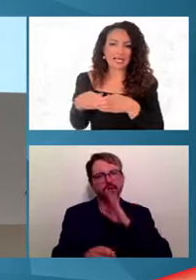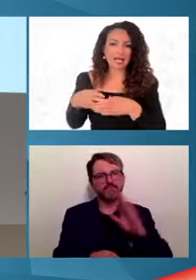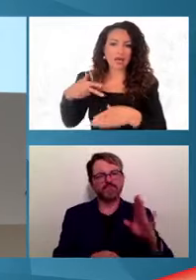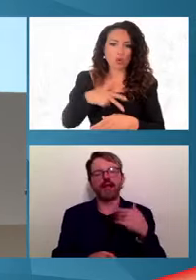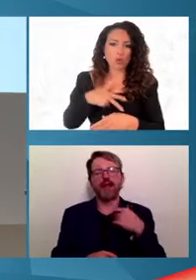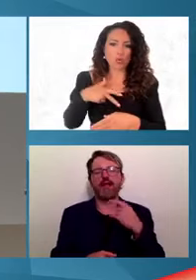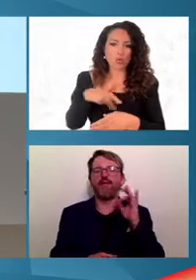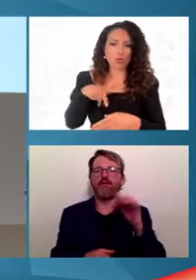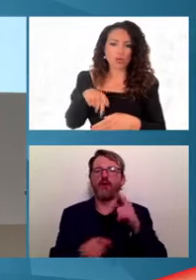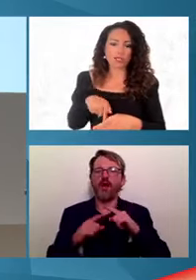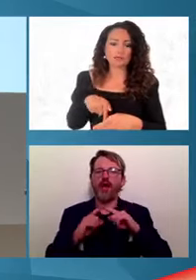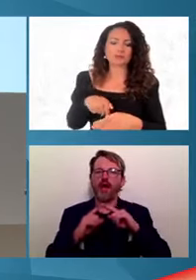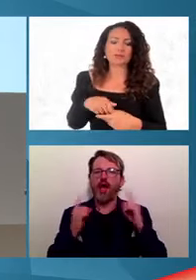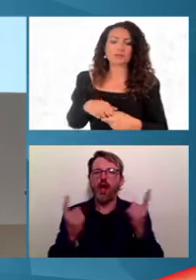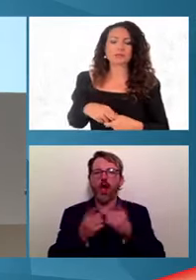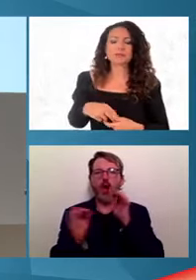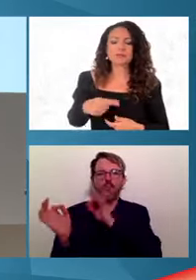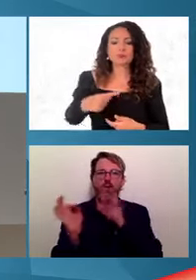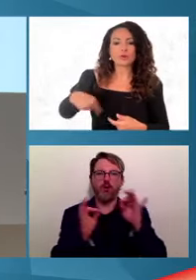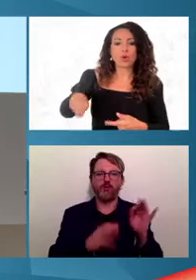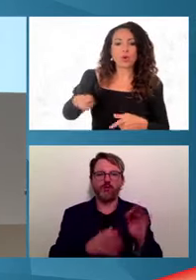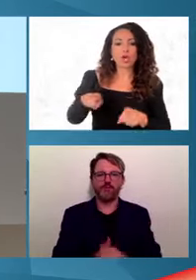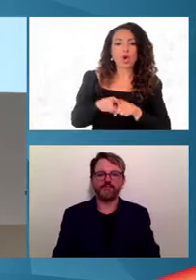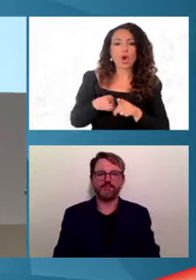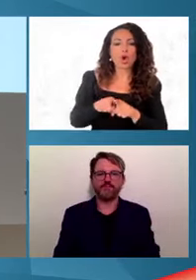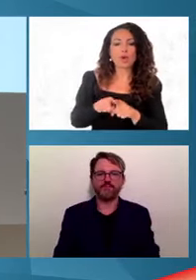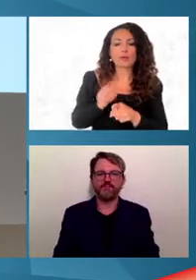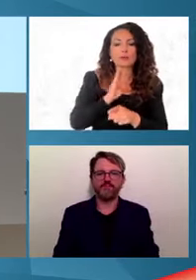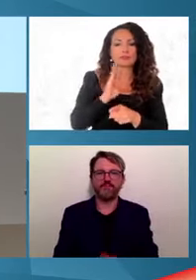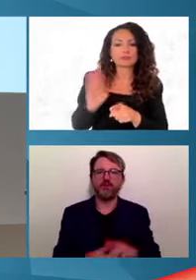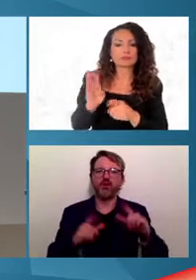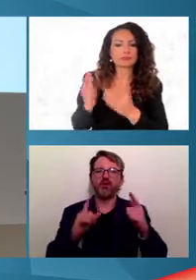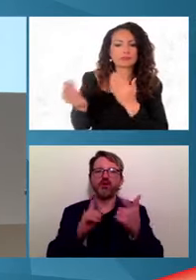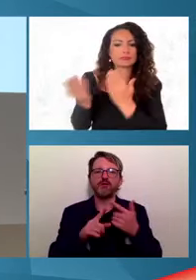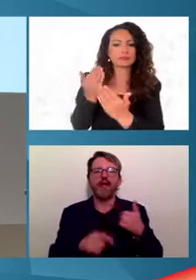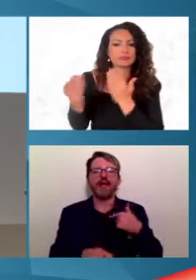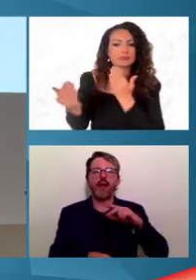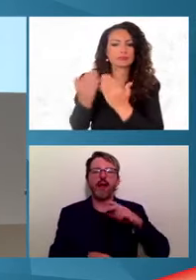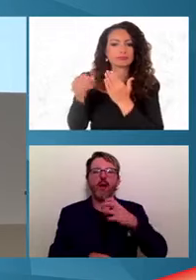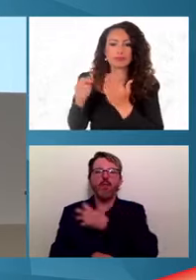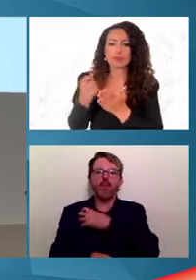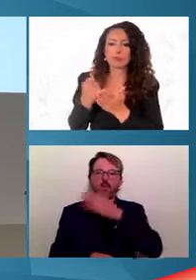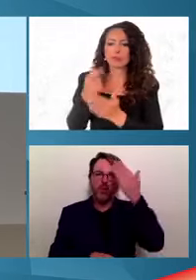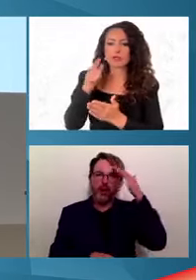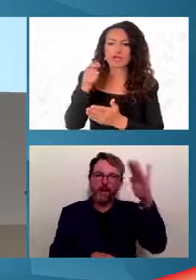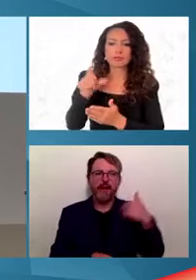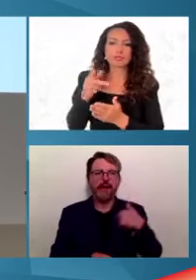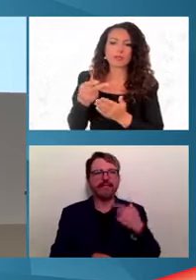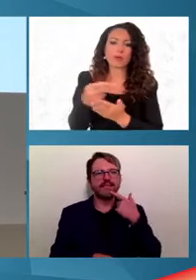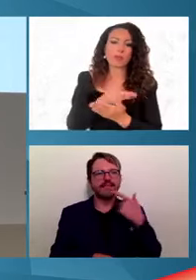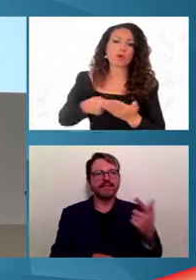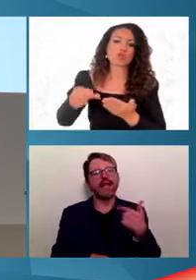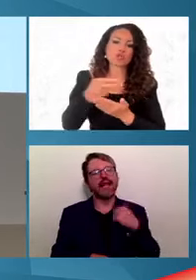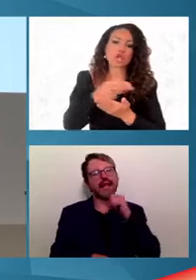haben. Das Zweite möchte ich an euch Bürgermeister richten. Ihr wisst ja, es ist nicht überall gut angekommen. In dem